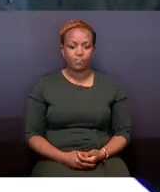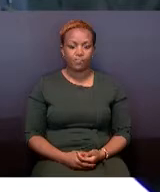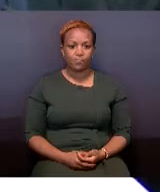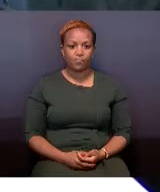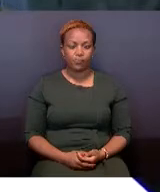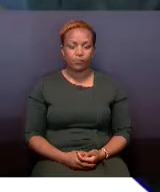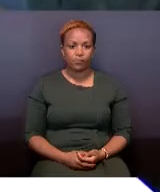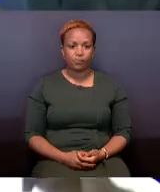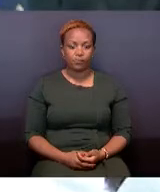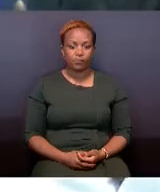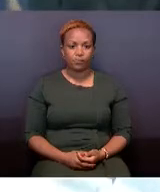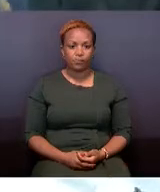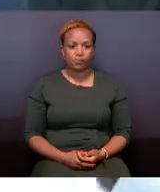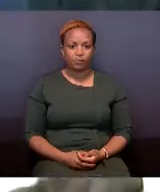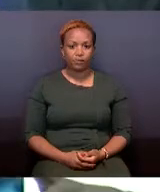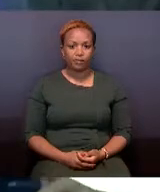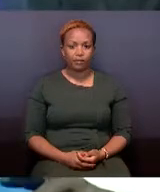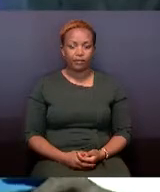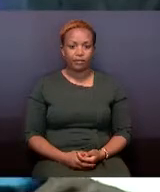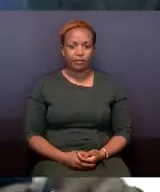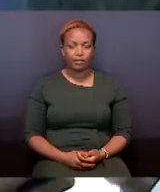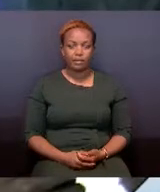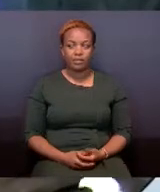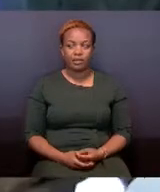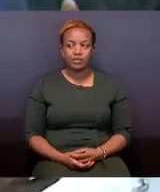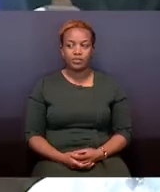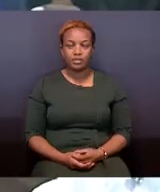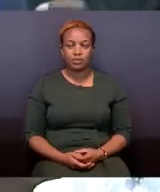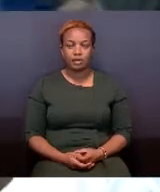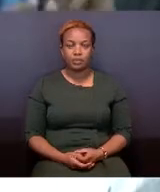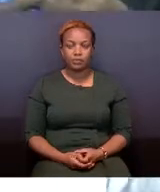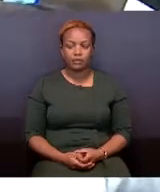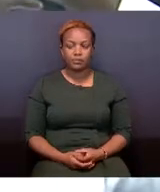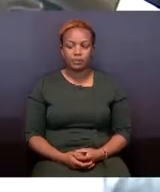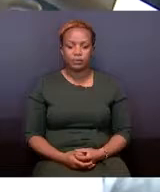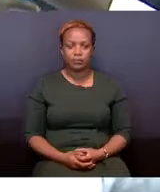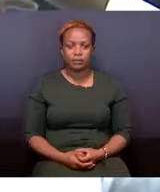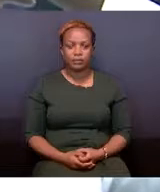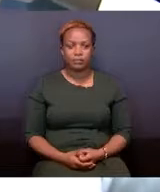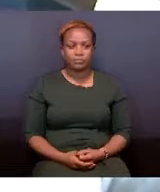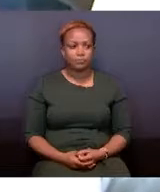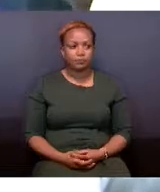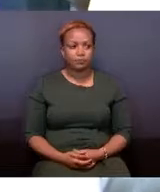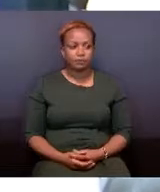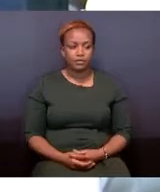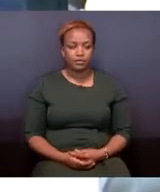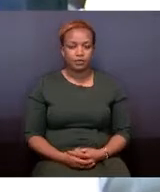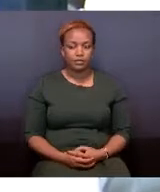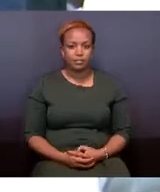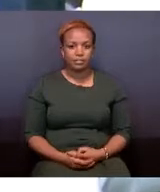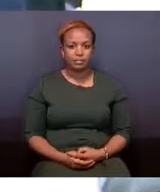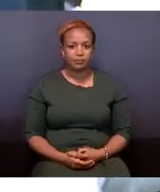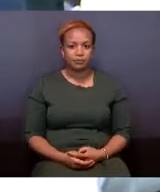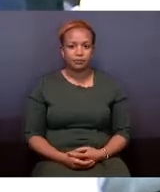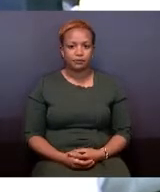qu'on parle de tous les jeunes. Tous les jeunes partout de l'Afrique, parce que nous ne voulons pas seulement changer l'Afrique. Nous sommes quand même le berceau